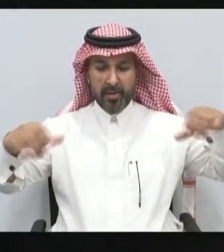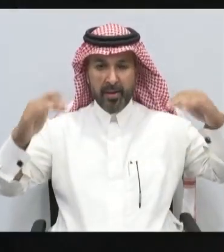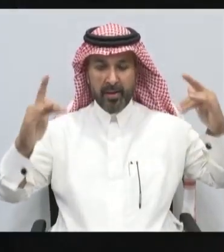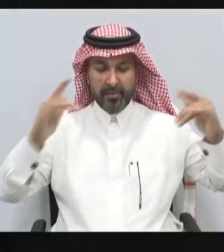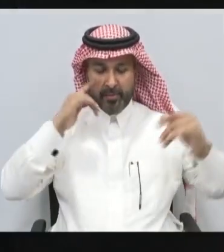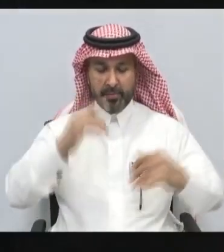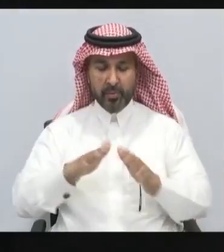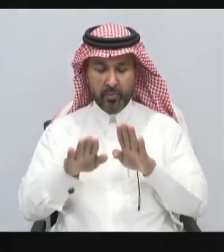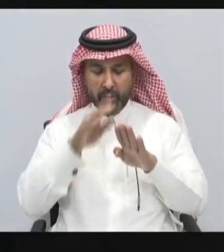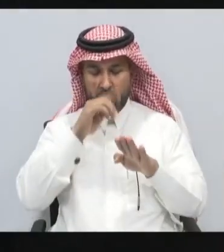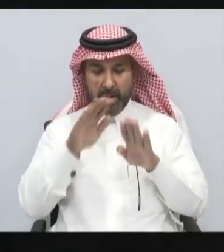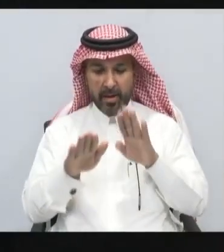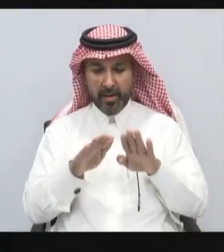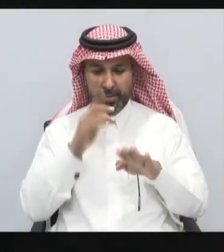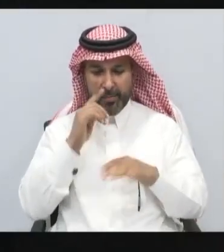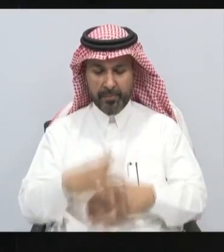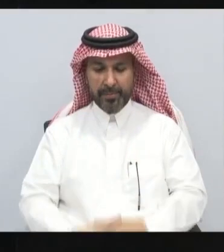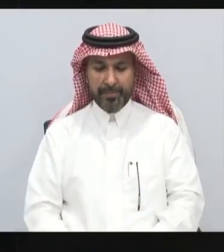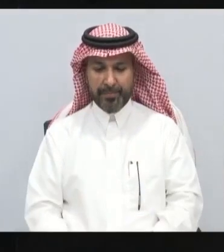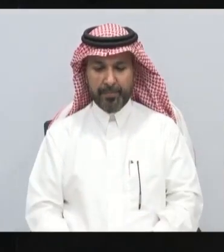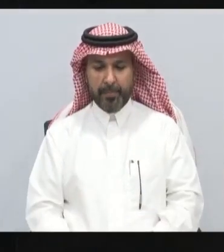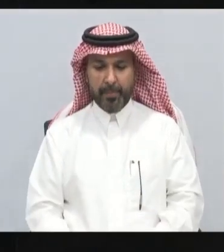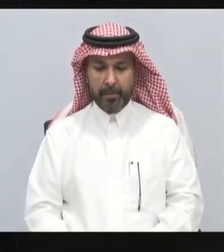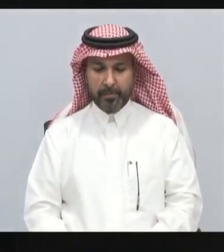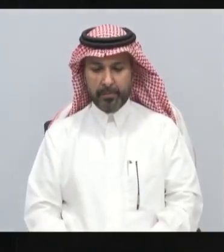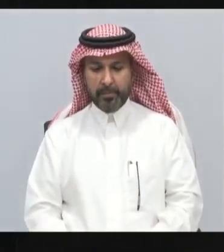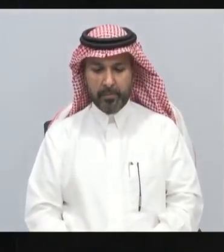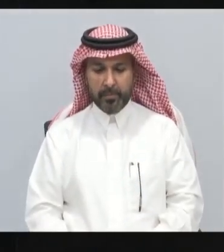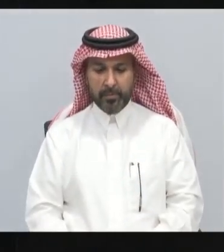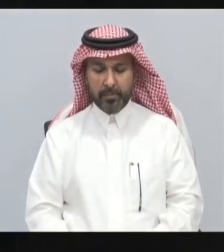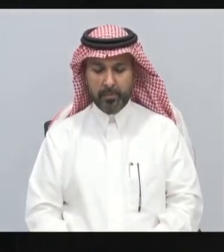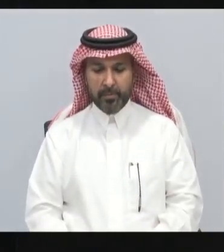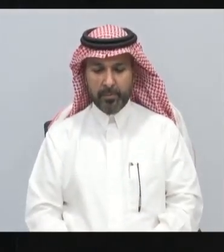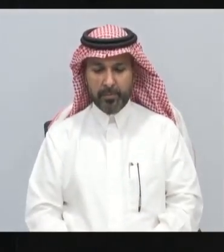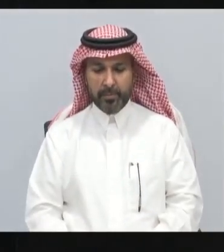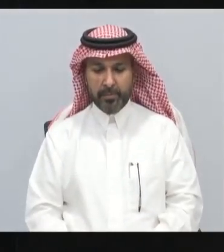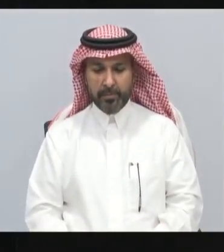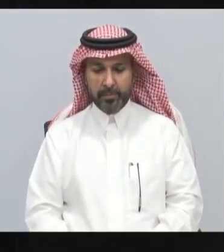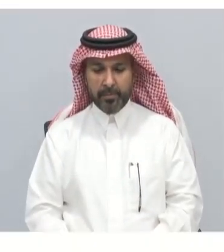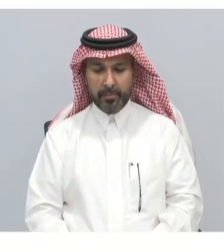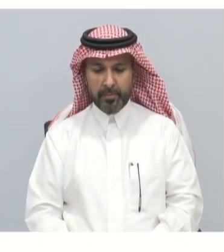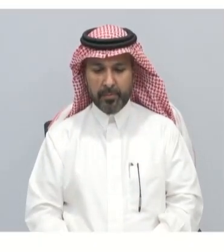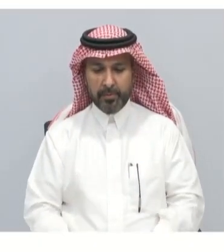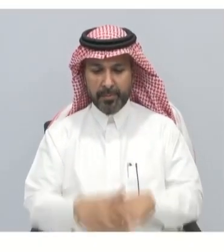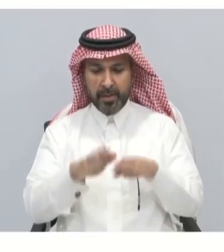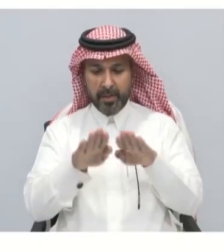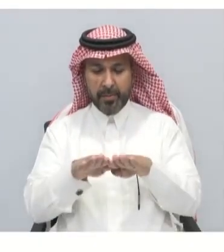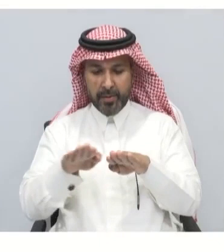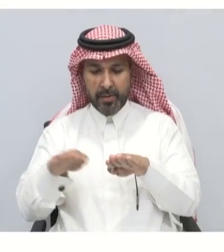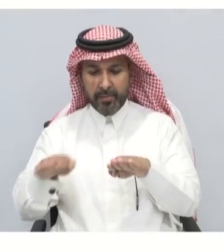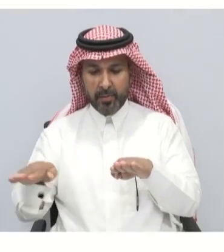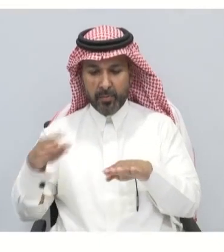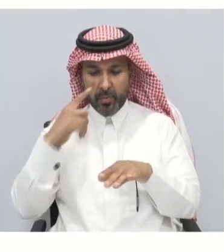لانه يلتصق بضلع الطاوله اللي يليه وهكذا هذا بالنسبه للطاوله الاولى